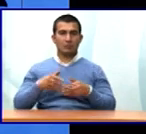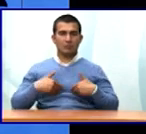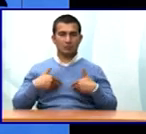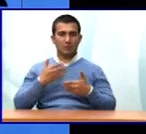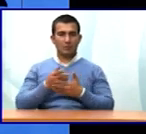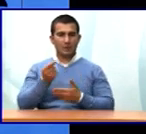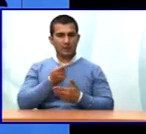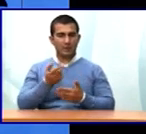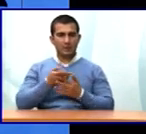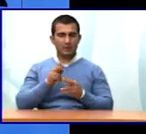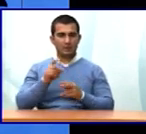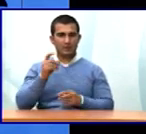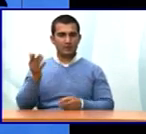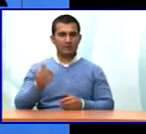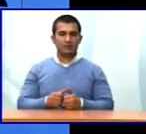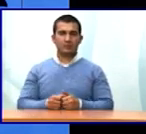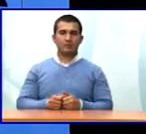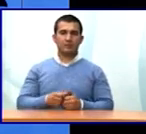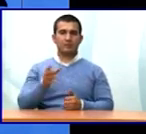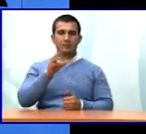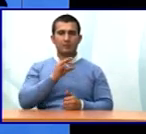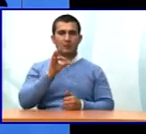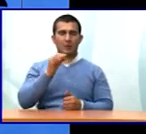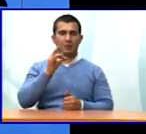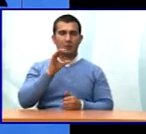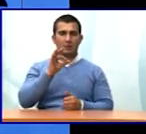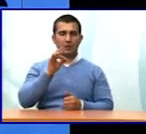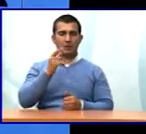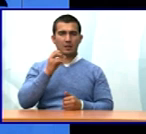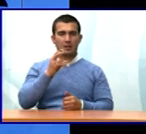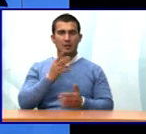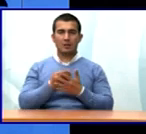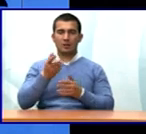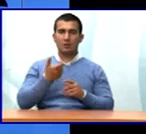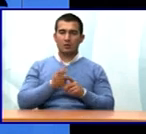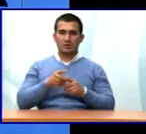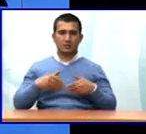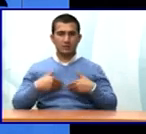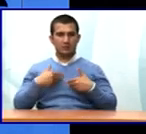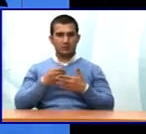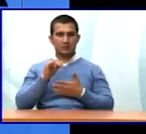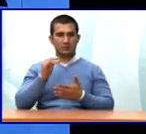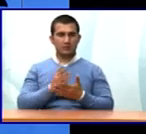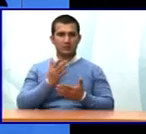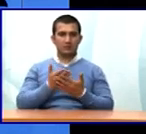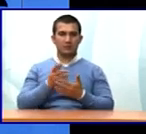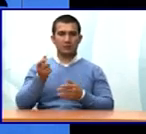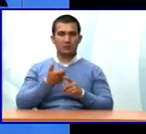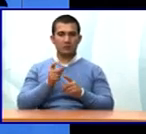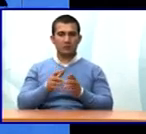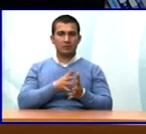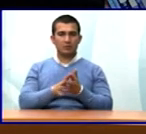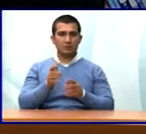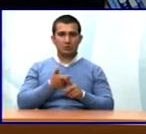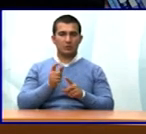foydalanamiz. Mineral o'g'itlarning organik o'g'itlarga nisbatan foydali xususiyati shundaki, ularning ta'siri tez